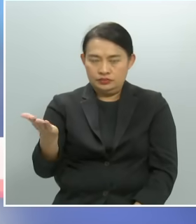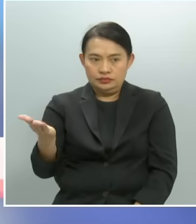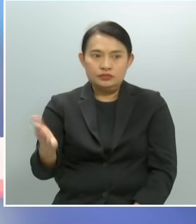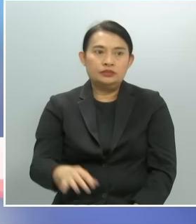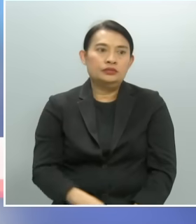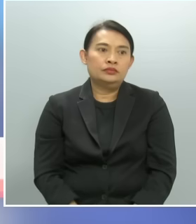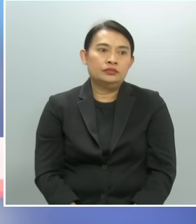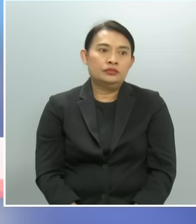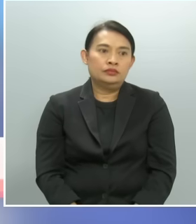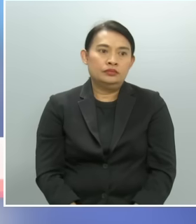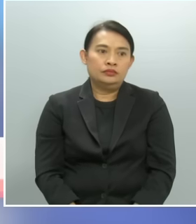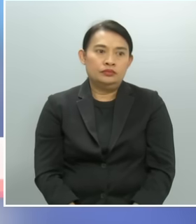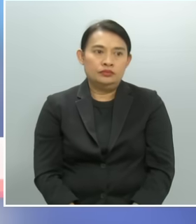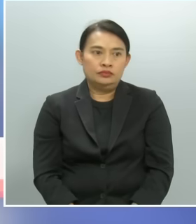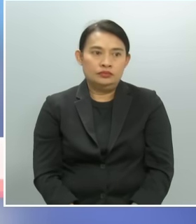ห้อง